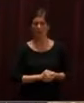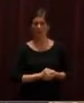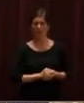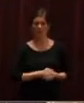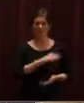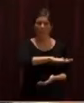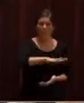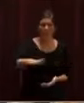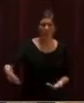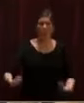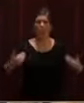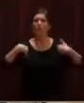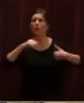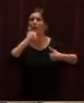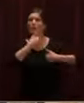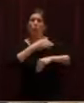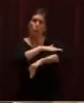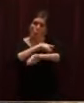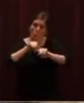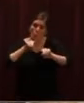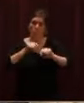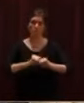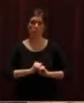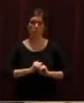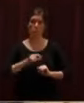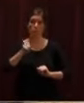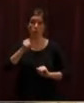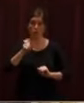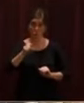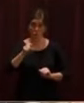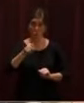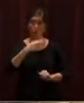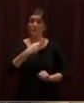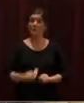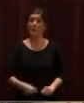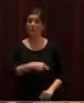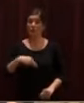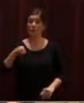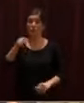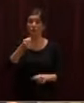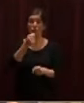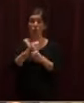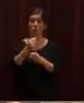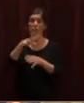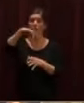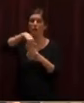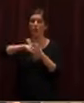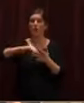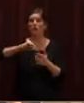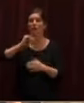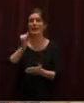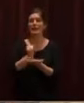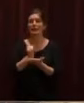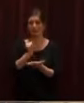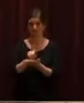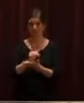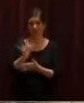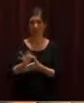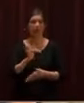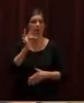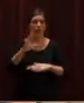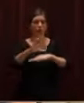governs? Senyora Santiago Bosta, es tècnic d'acimars, a part de sa consellera de competència transversal en serveis